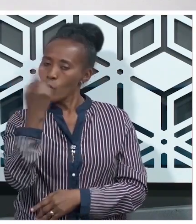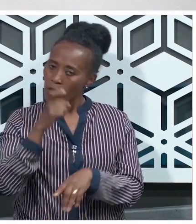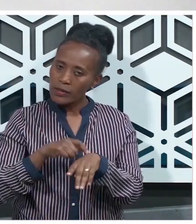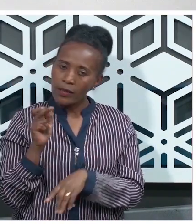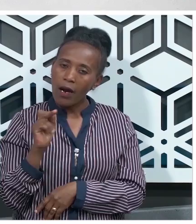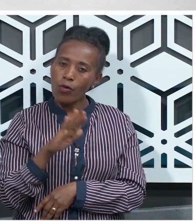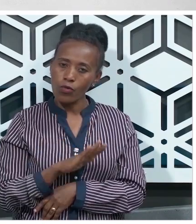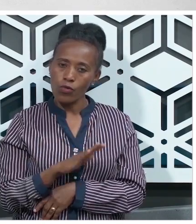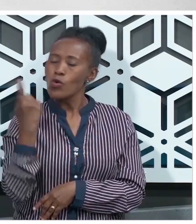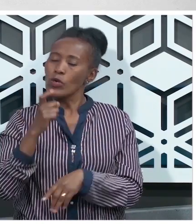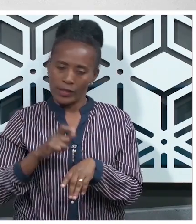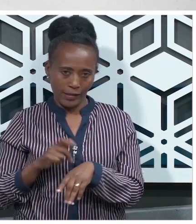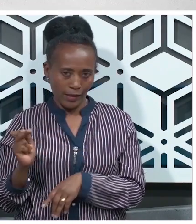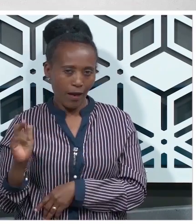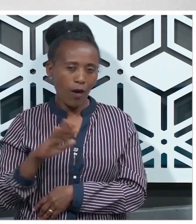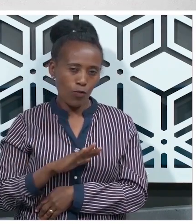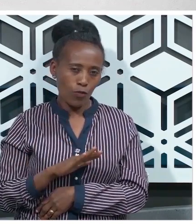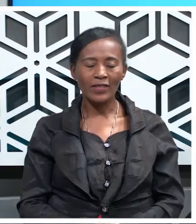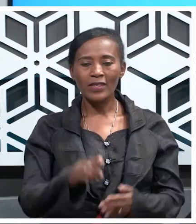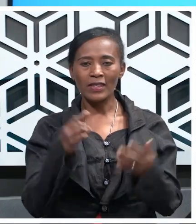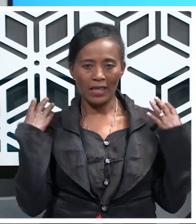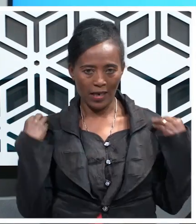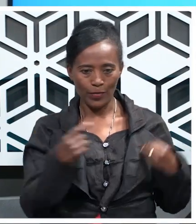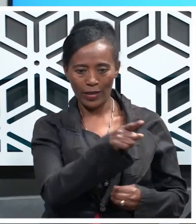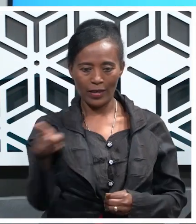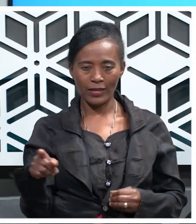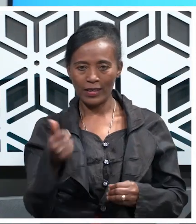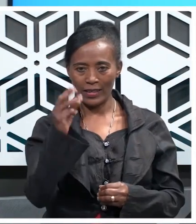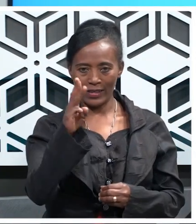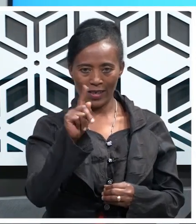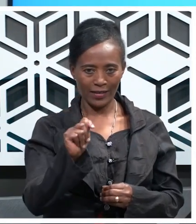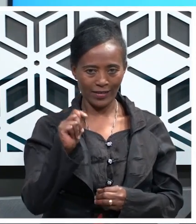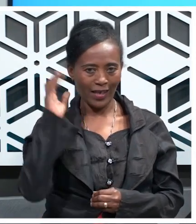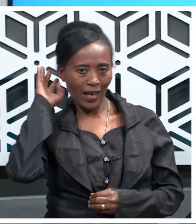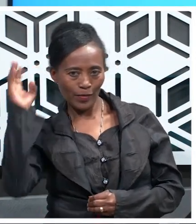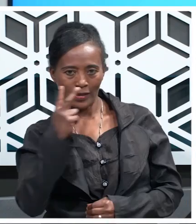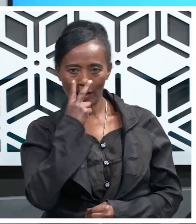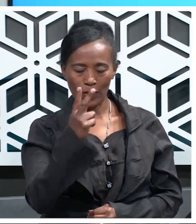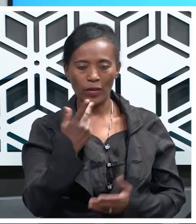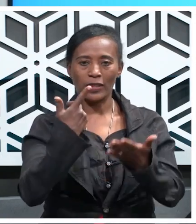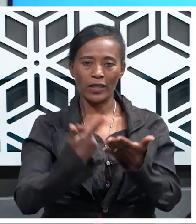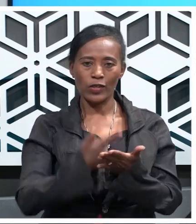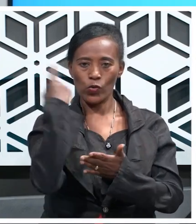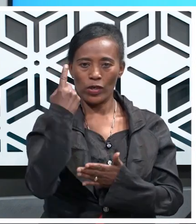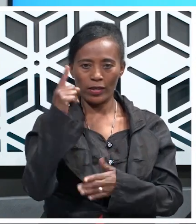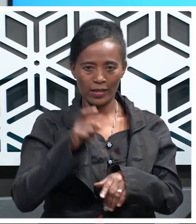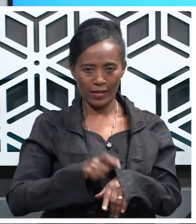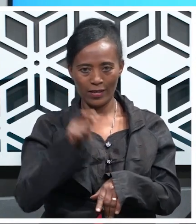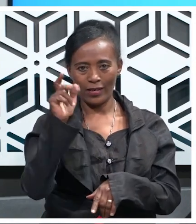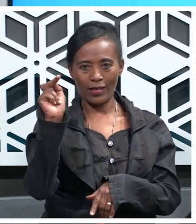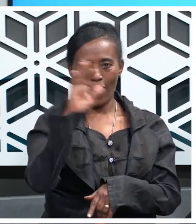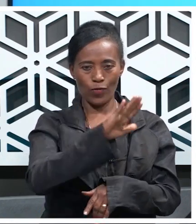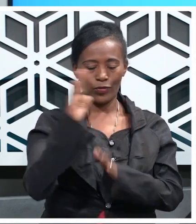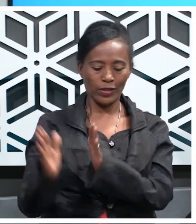ዳጉ ሁሌ ዳጉ። ሰላም ለእናንተ ይሁን የኢሳት አድማጭ ተመልካቾቻችን። ይህ የሁሌ